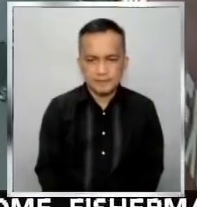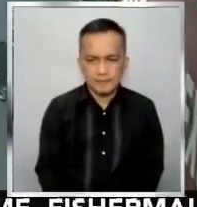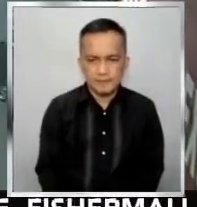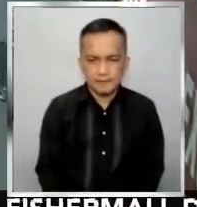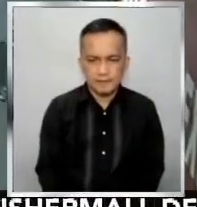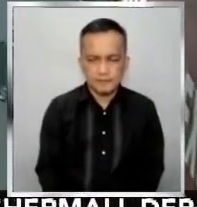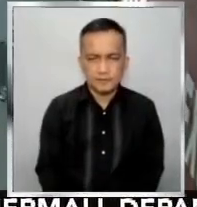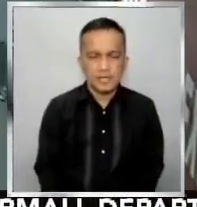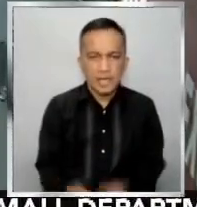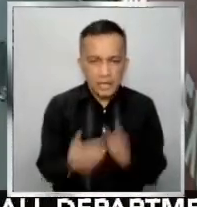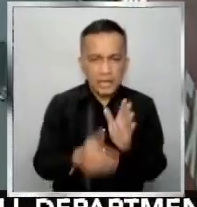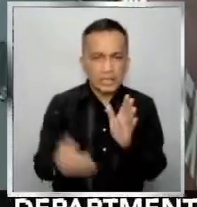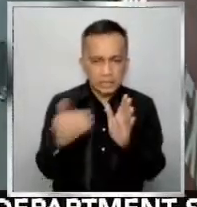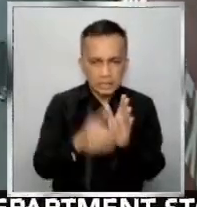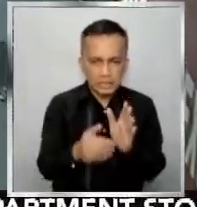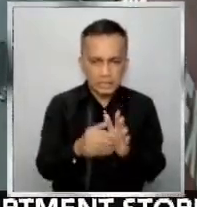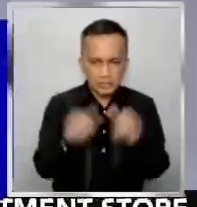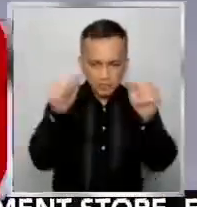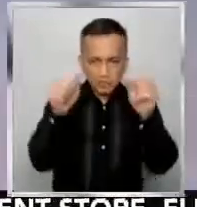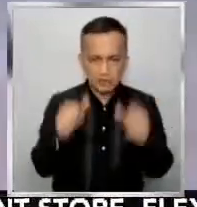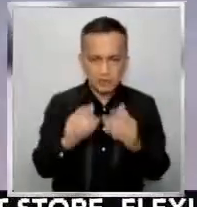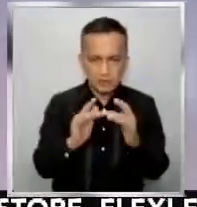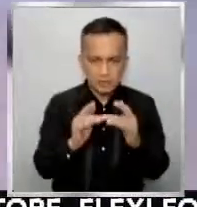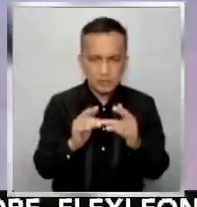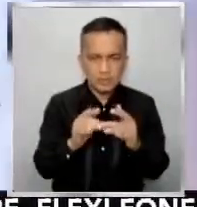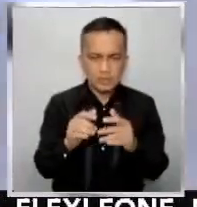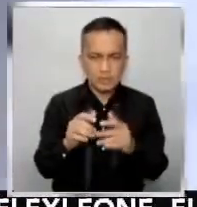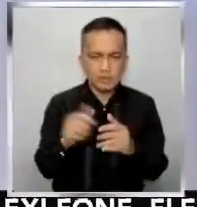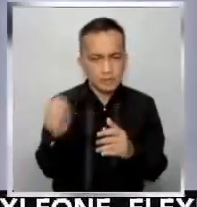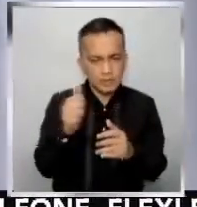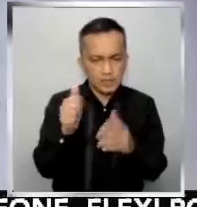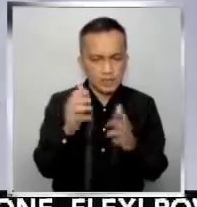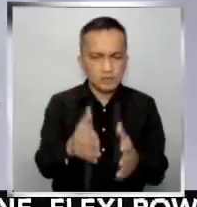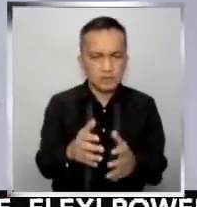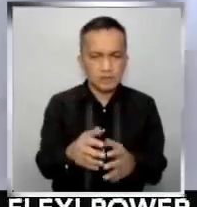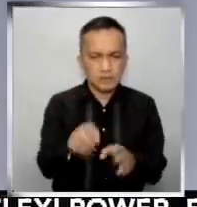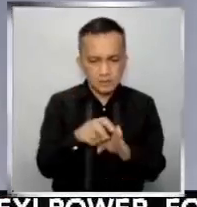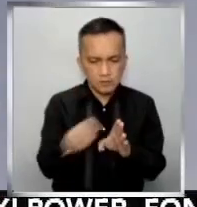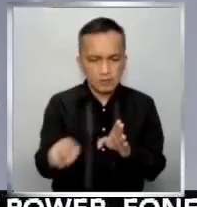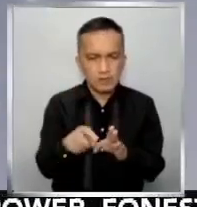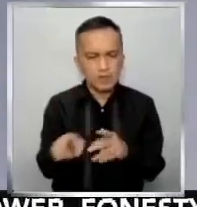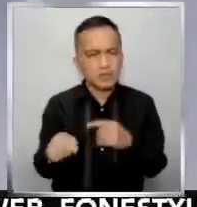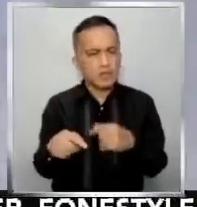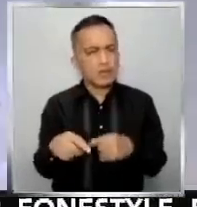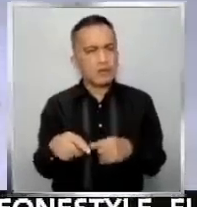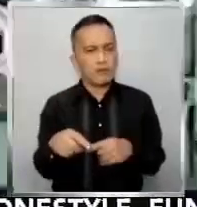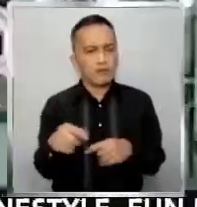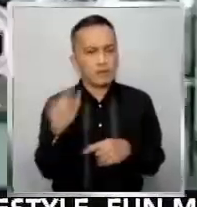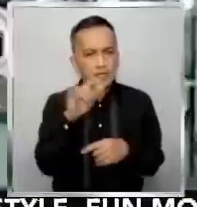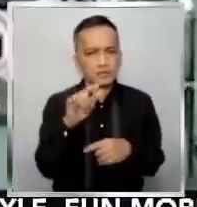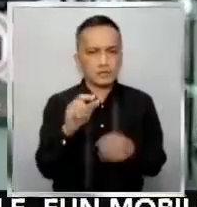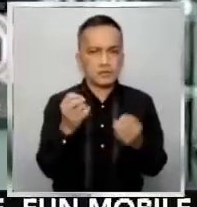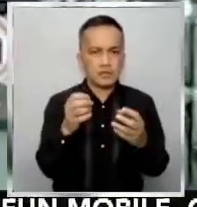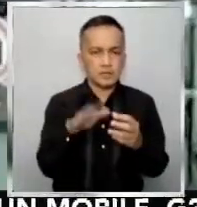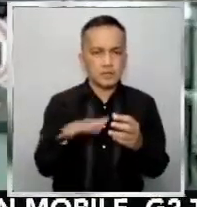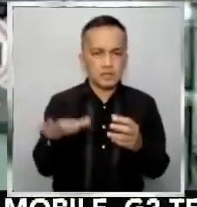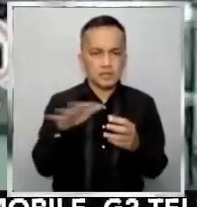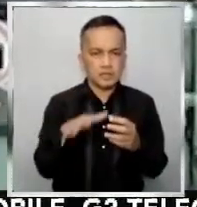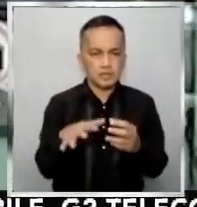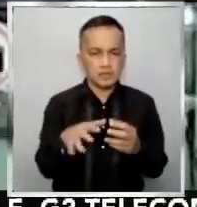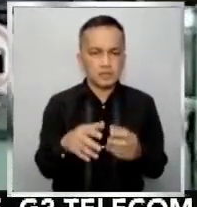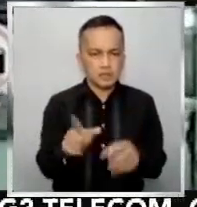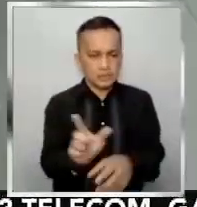Sunod-sunod ang post online ng ilang biyahero na na-offload raw sa kanilang flight. Karamihan sa kanila natatagalan daw